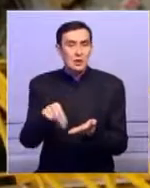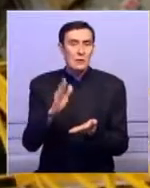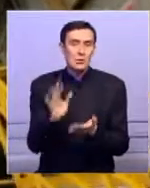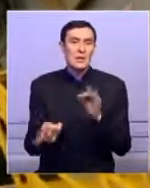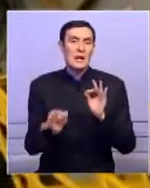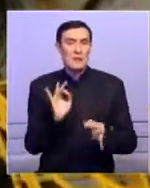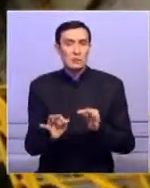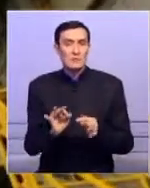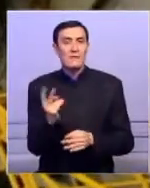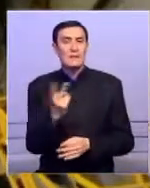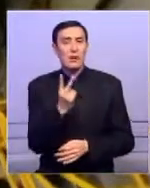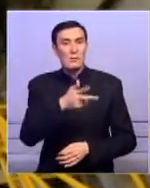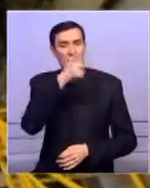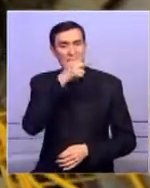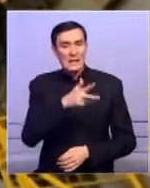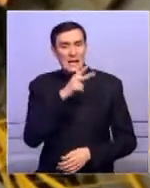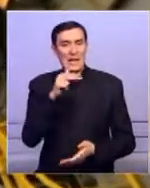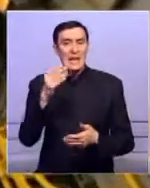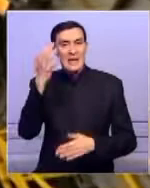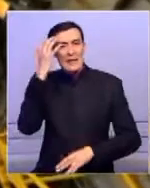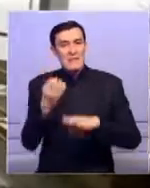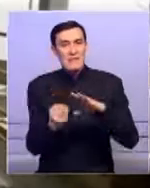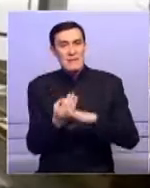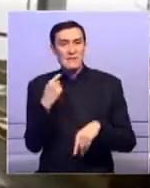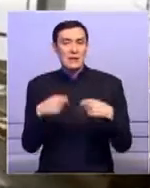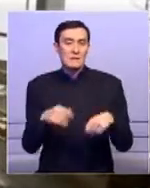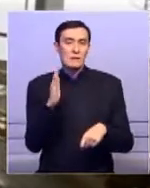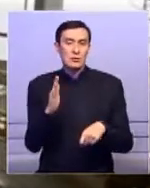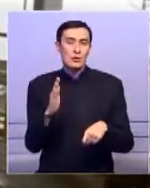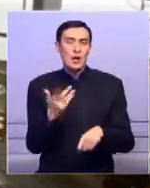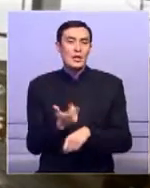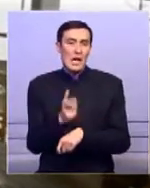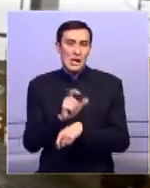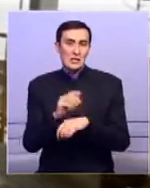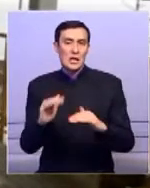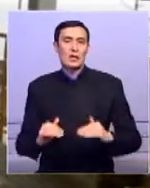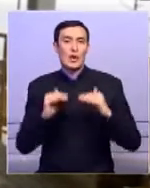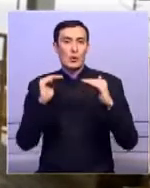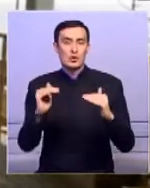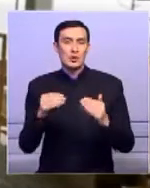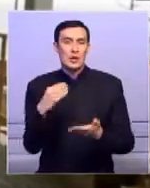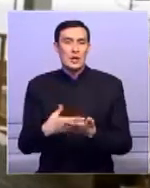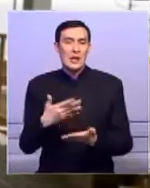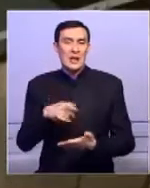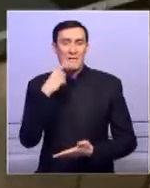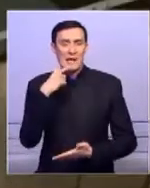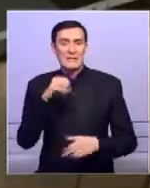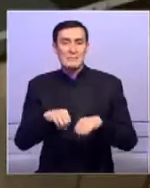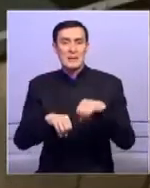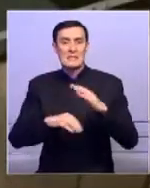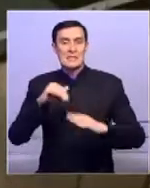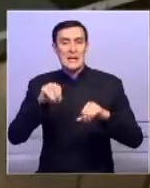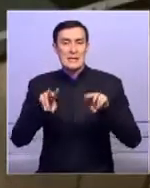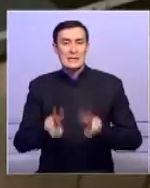и уже во втором квартале нефть начнет торговаться гораздо дороже, так говорят эксперты.